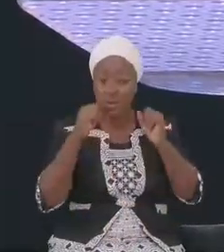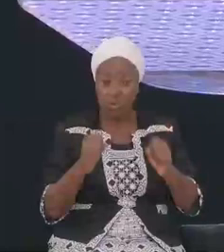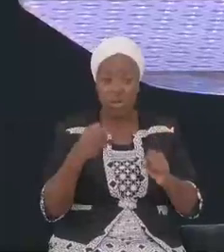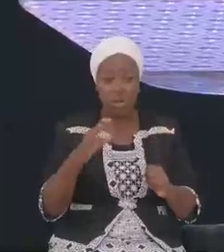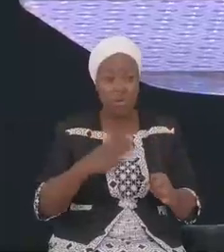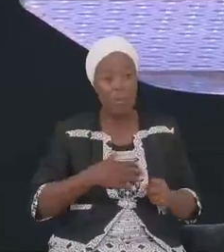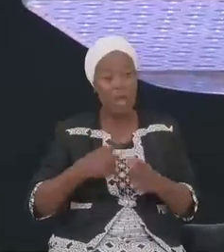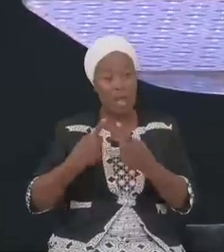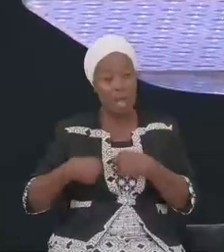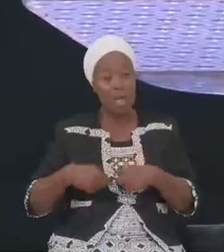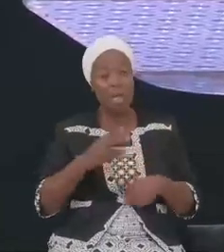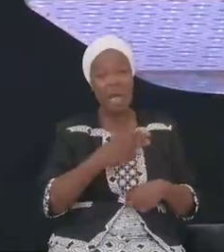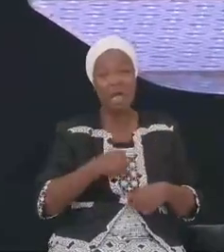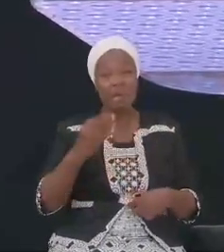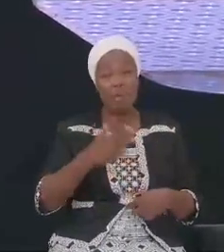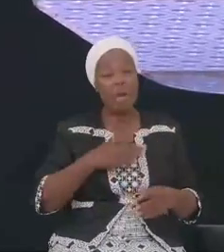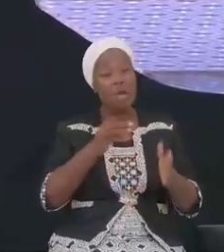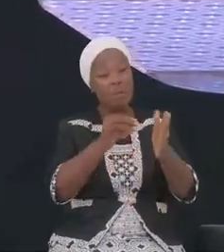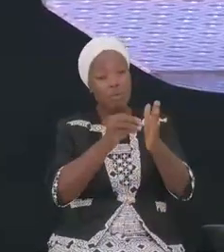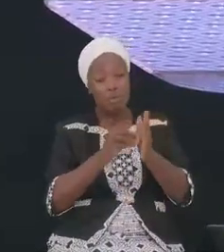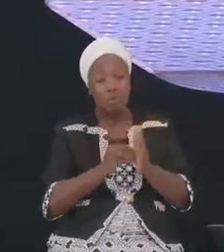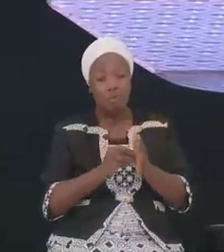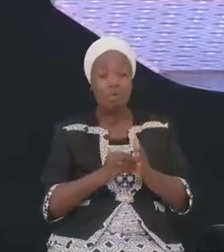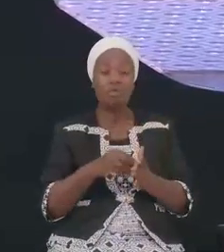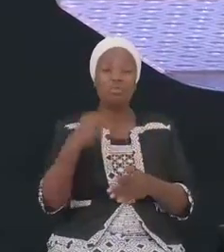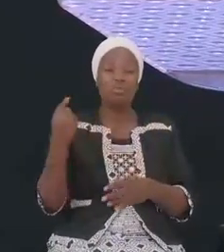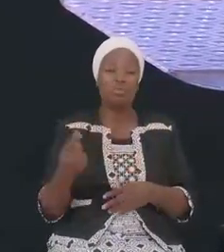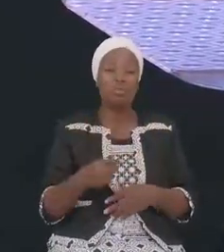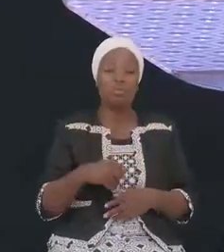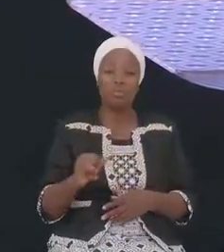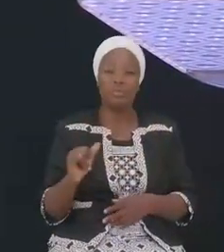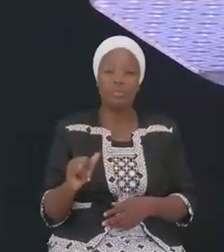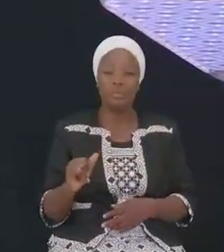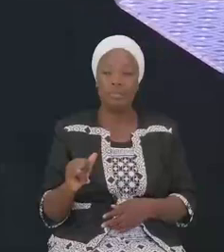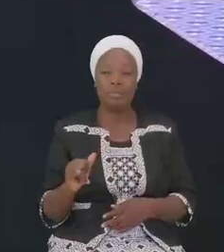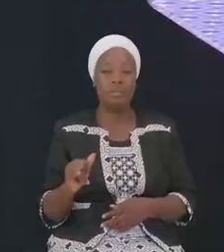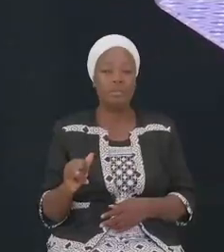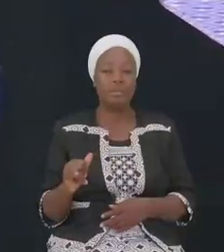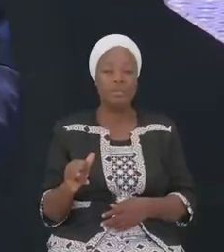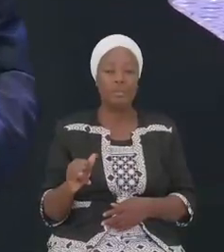mon cœur et mon partage. C'est ma portion éternelle.